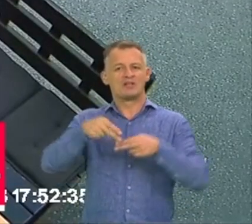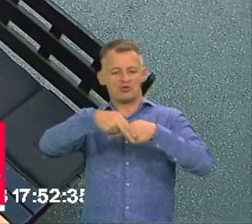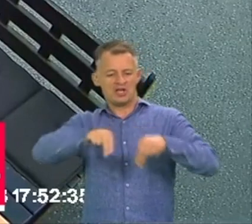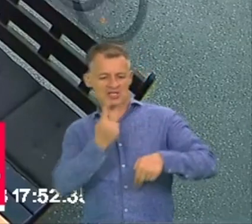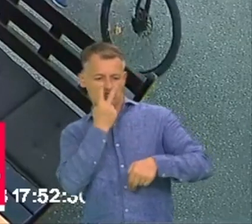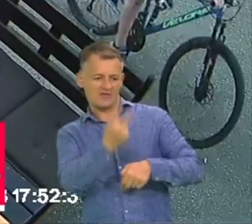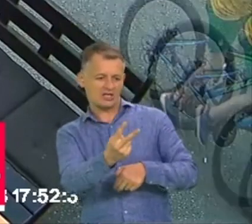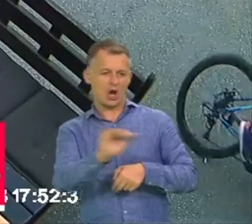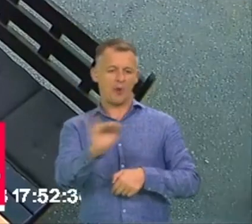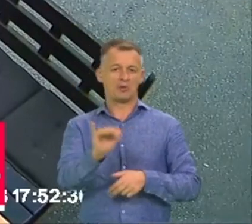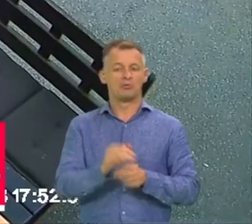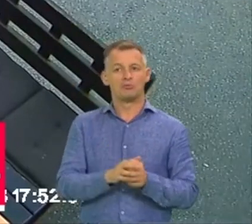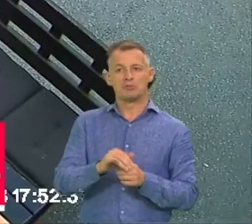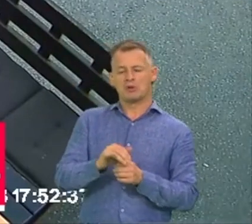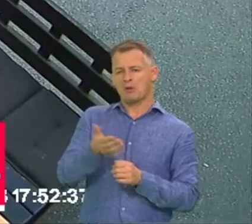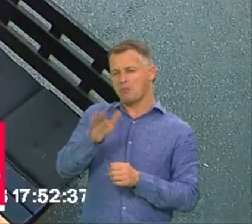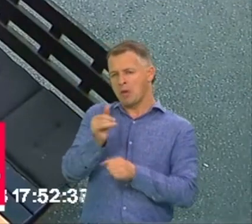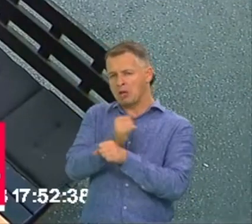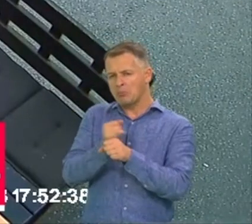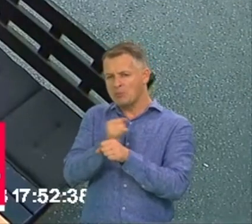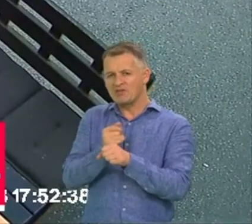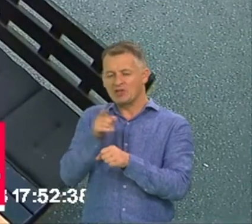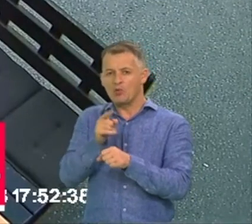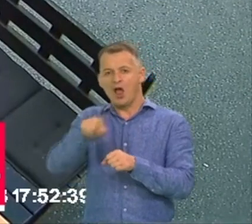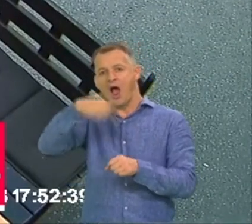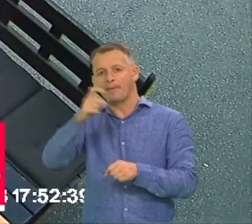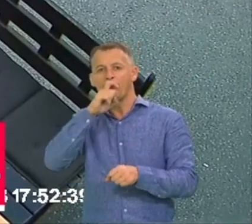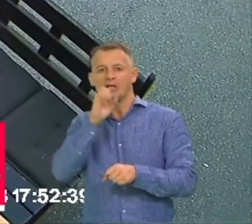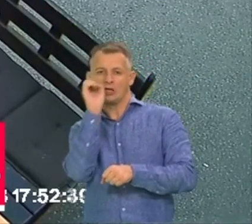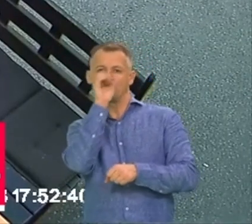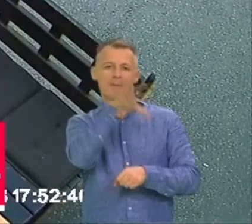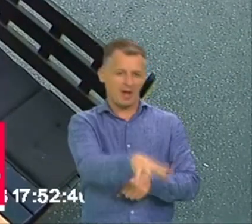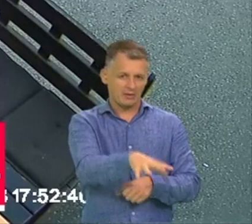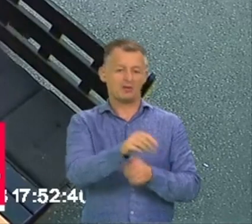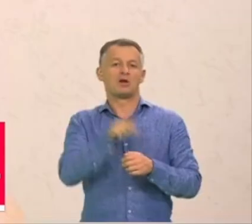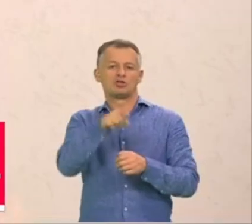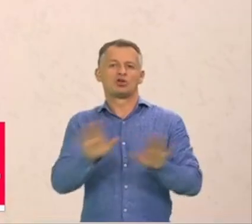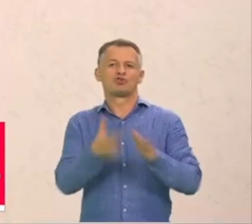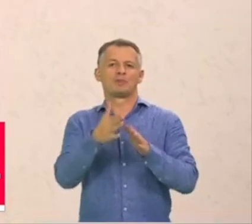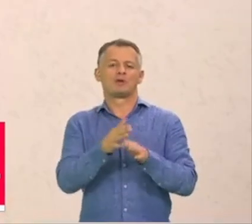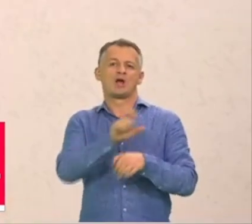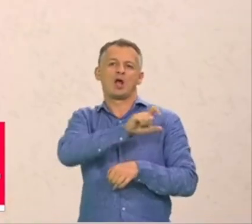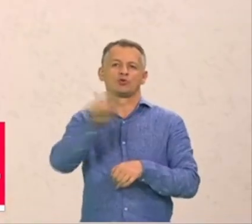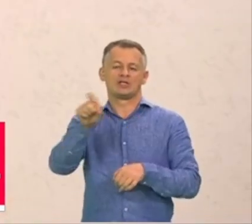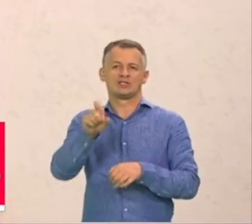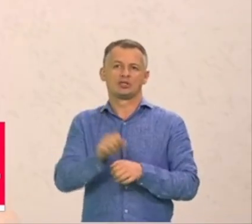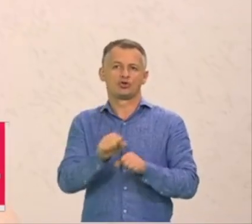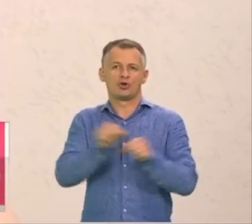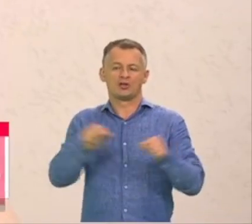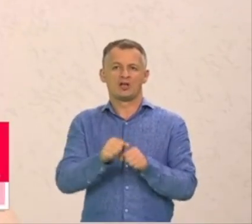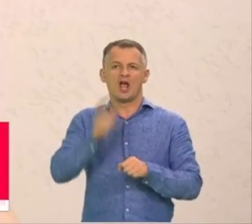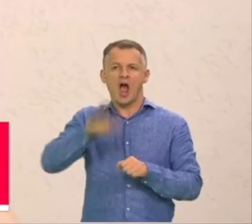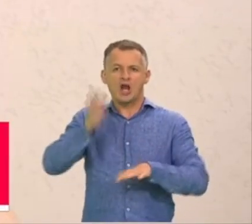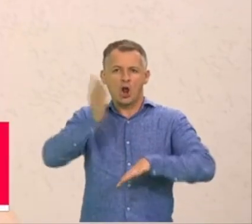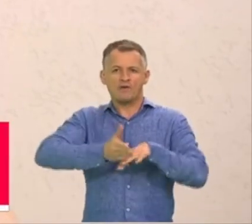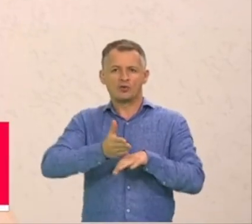iar la un moment dat i s-ar fi părut că un alt băiețel l-a scuipat pe acesta. Iar de aici încep acuzațiile șocante. Are niște urme vizibile aici la guriță, cum